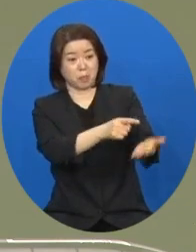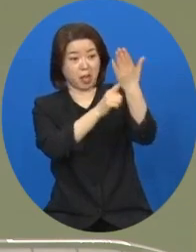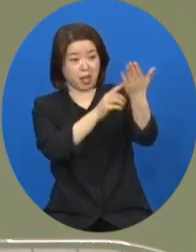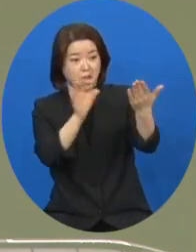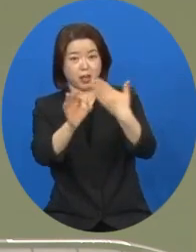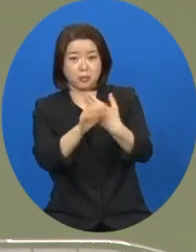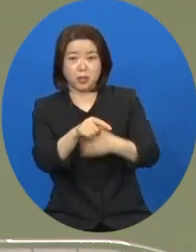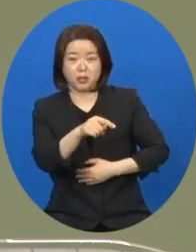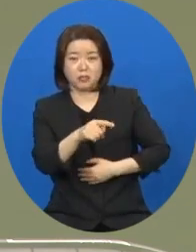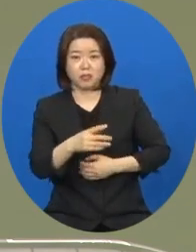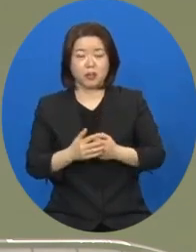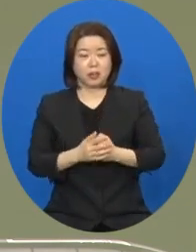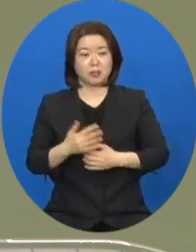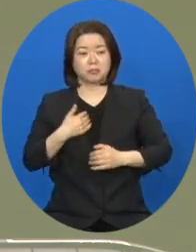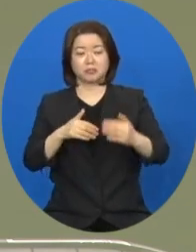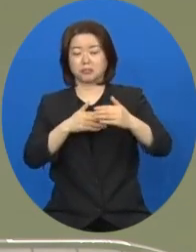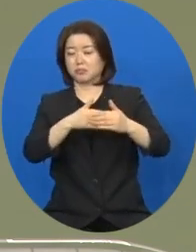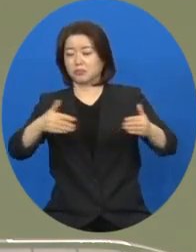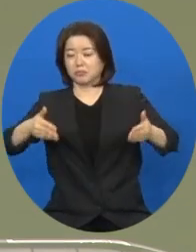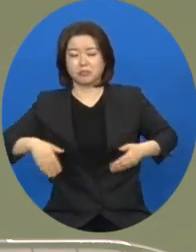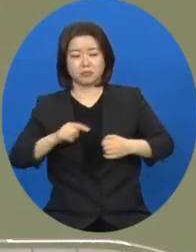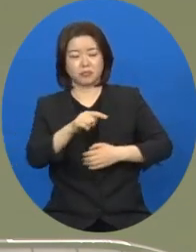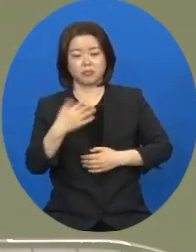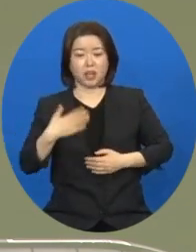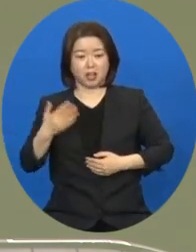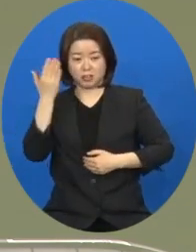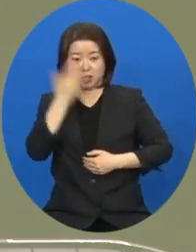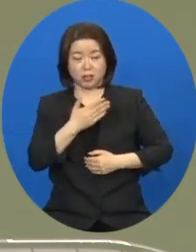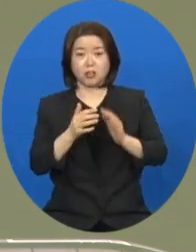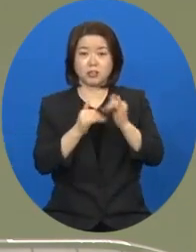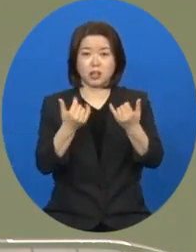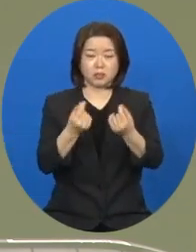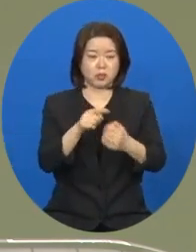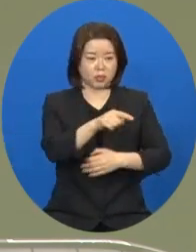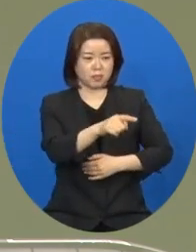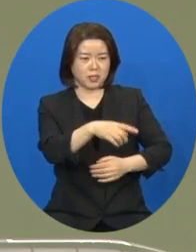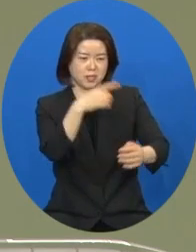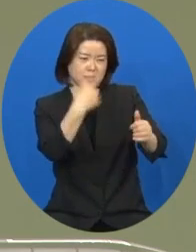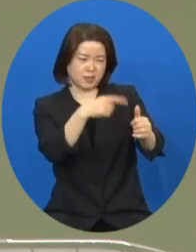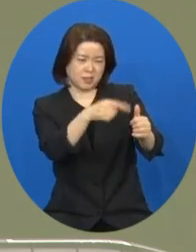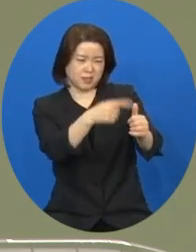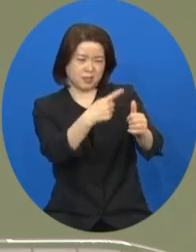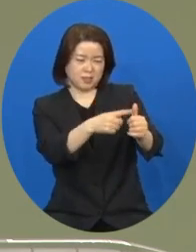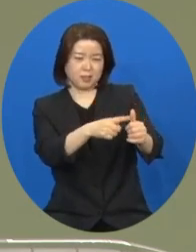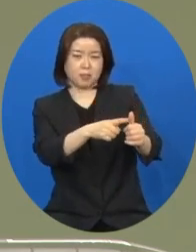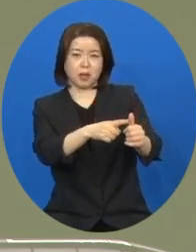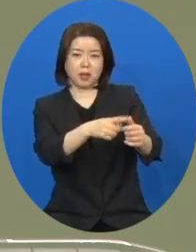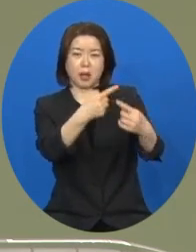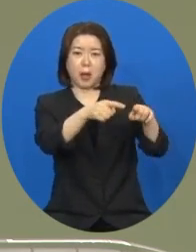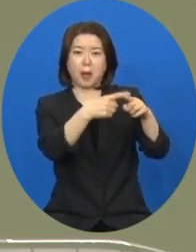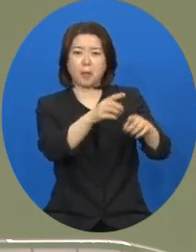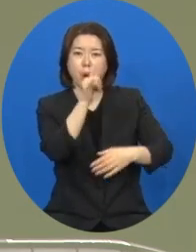드러나면 나는 전혀 죄 안 지은 사람처럼 막 무자비하게 돌을 던집니다.